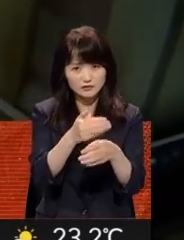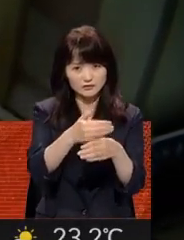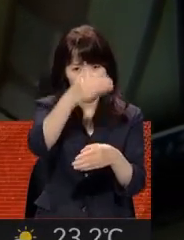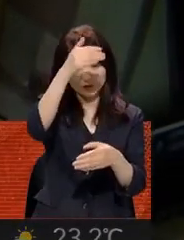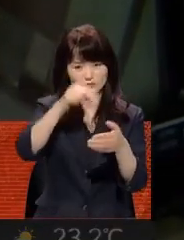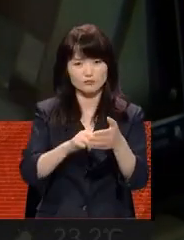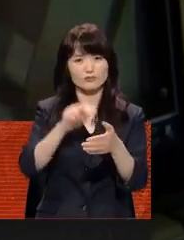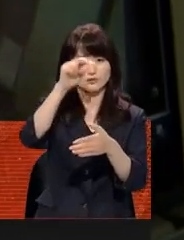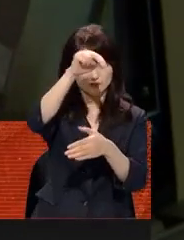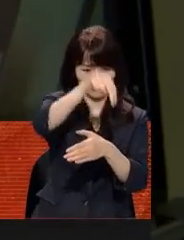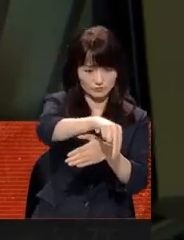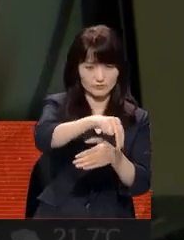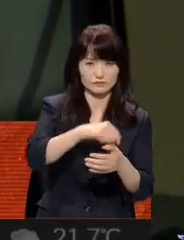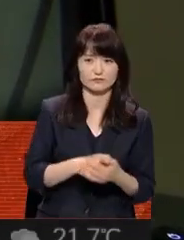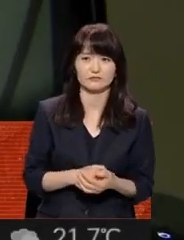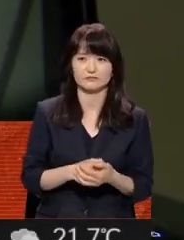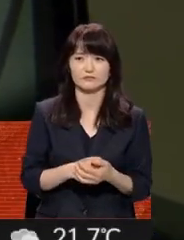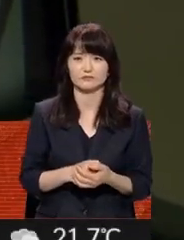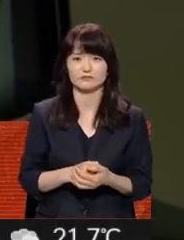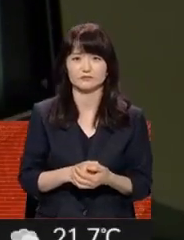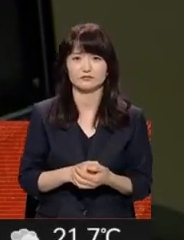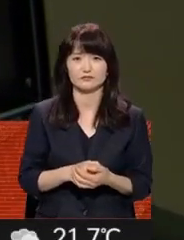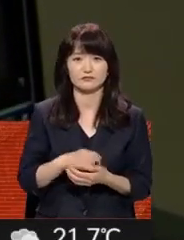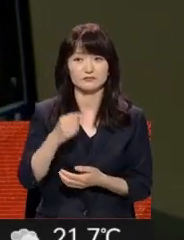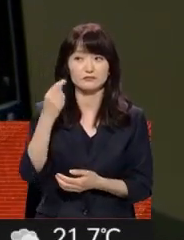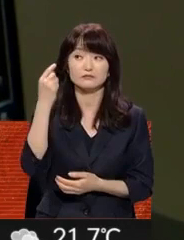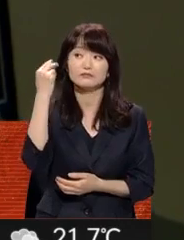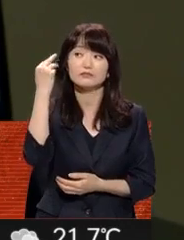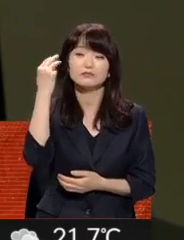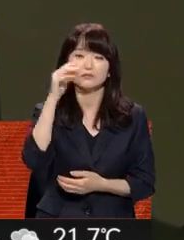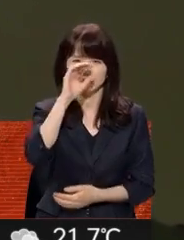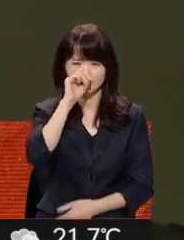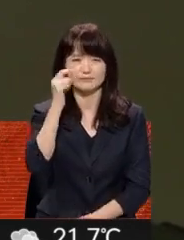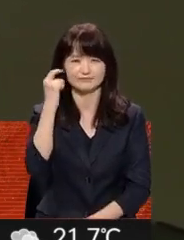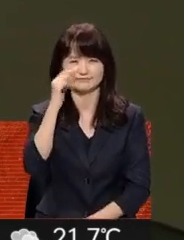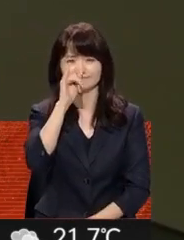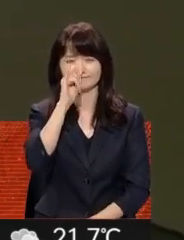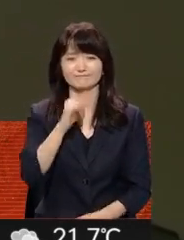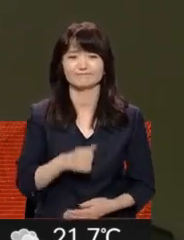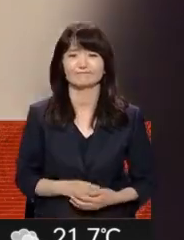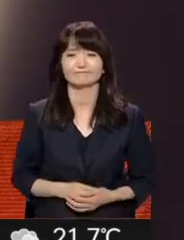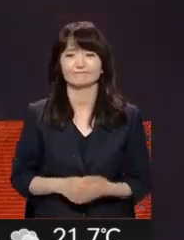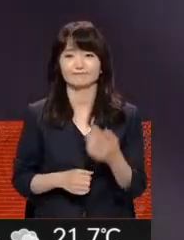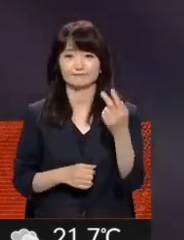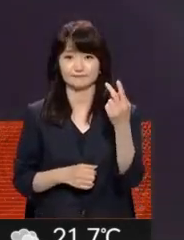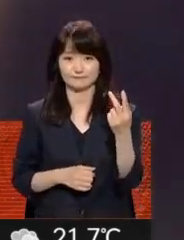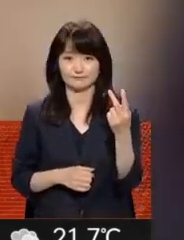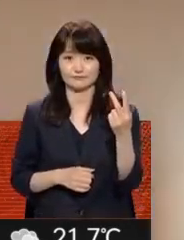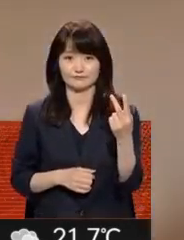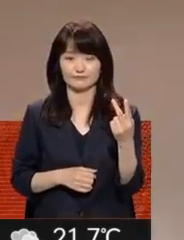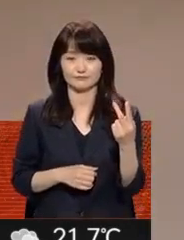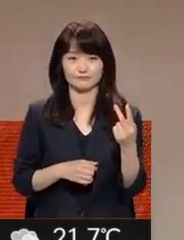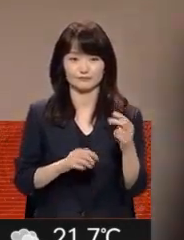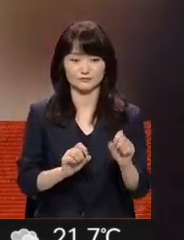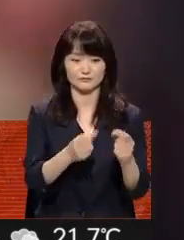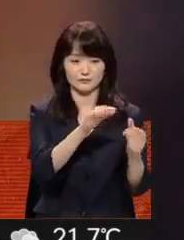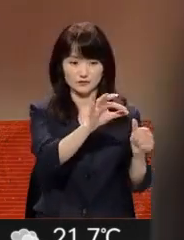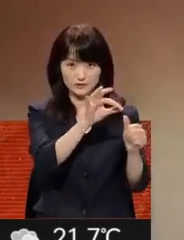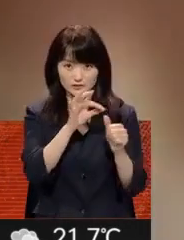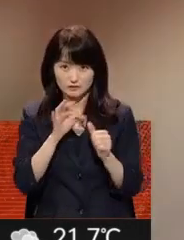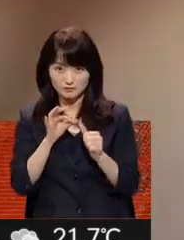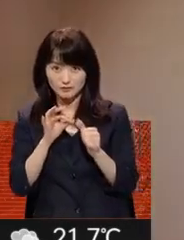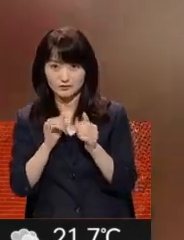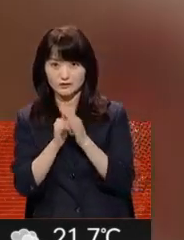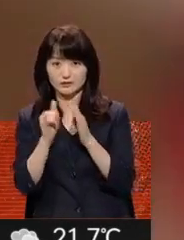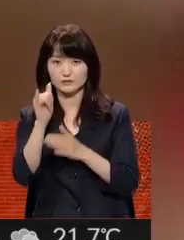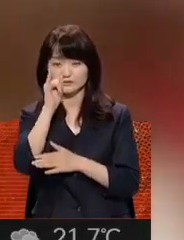겁니다. 우릴 갈라놓지 마. 네, 그런데 며칠 전에 좋은 소식이 또 들려왔습니다. 이 두 친구를 같이 입양하겠다는 한 가족이